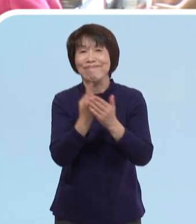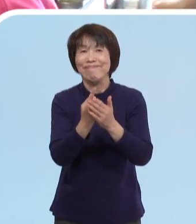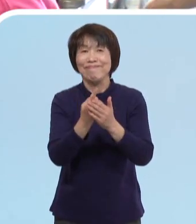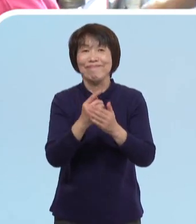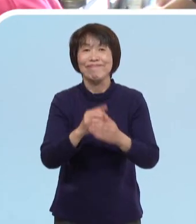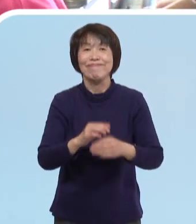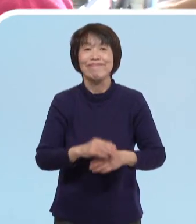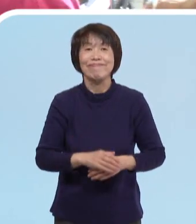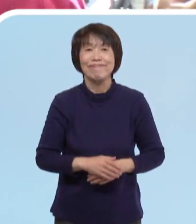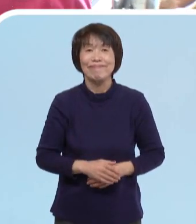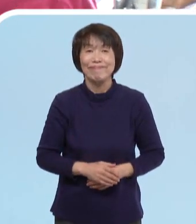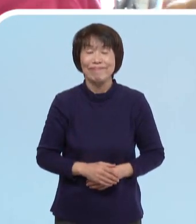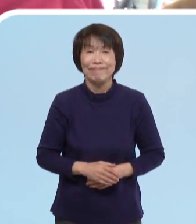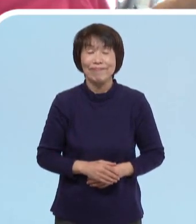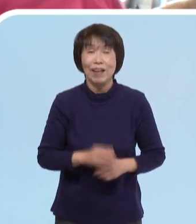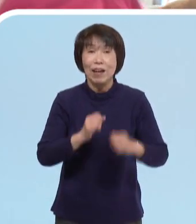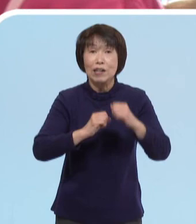で。